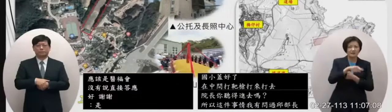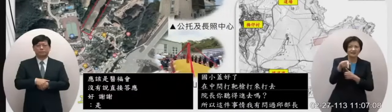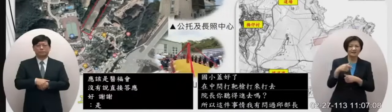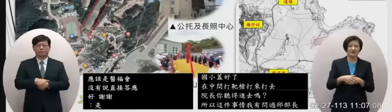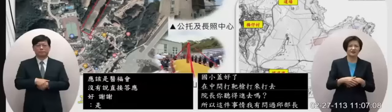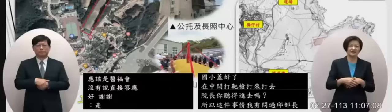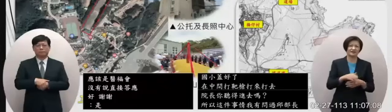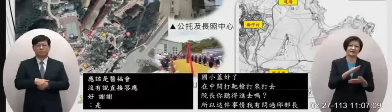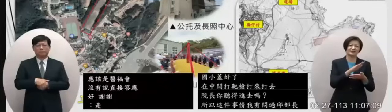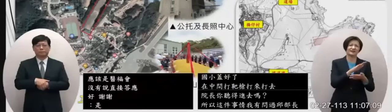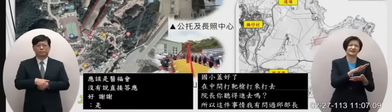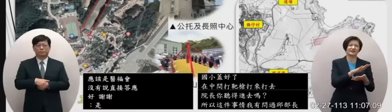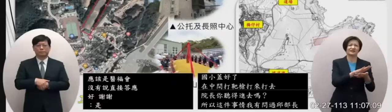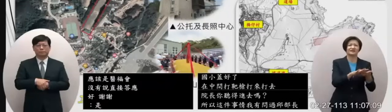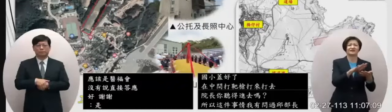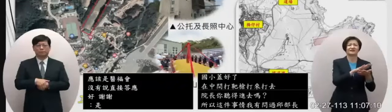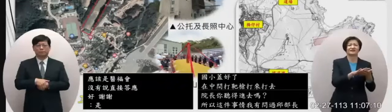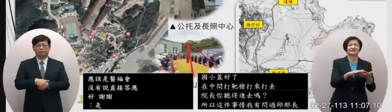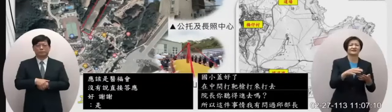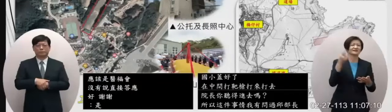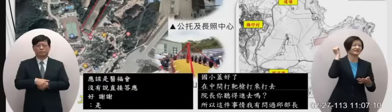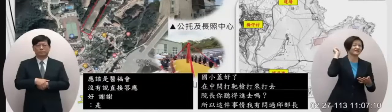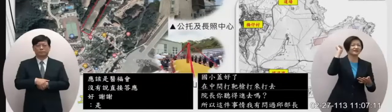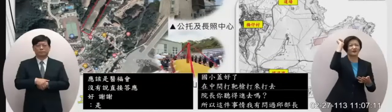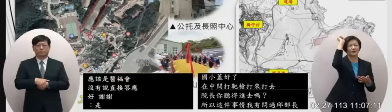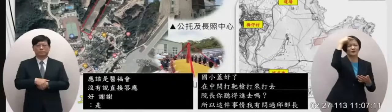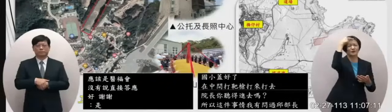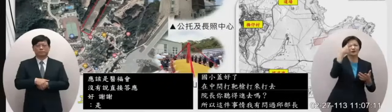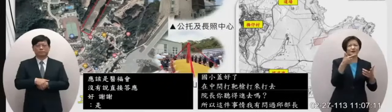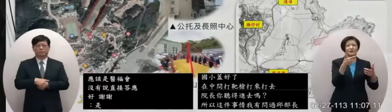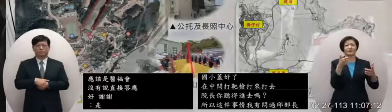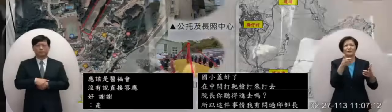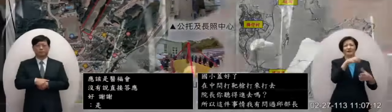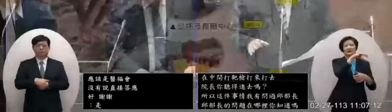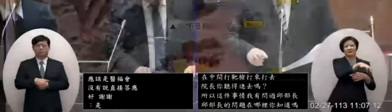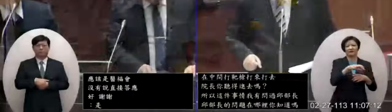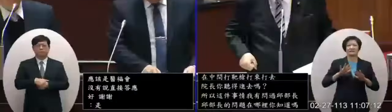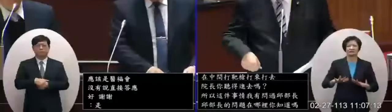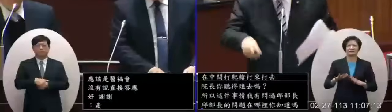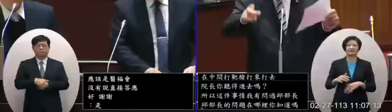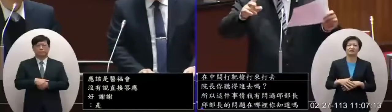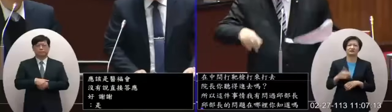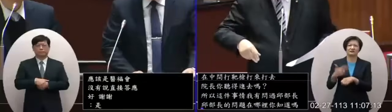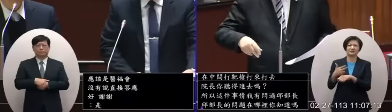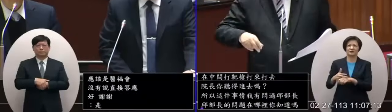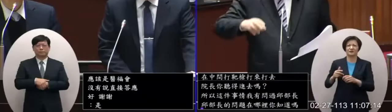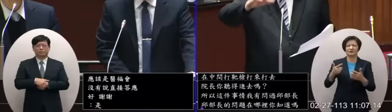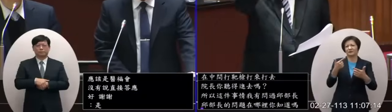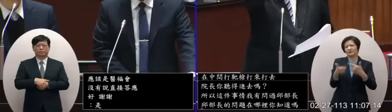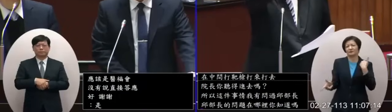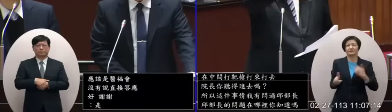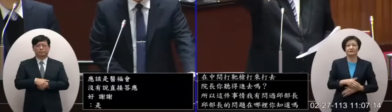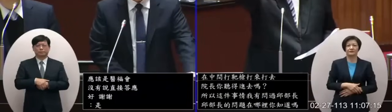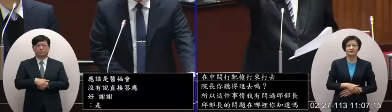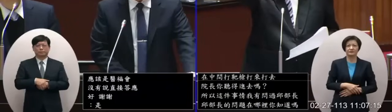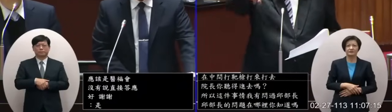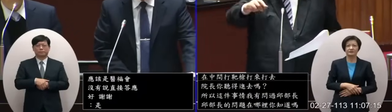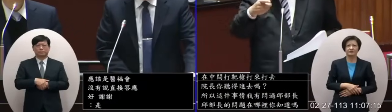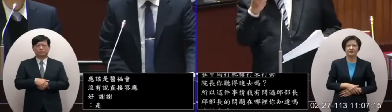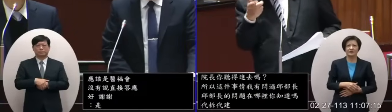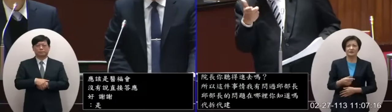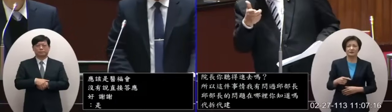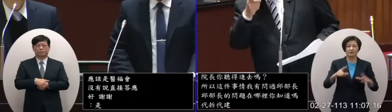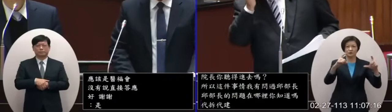国了，是不是现代化了？那个是哎，那个地推土机推一推，有没有弄个靶子